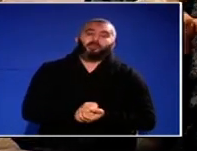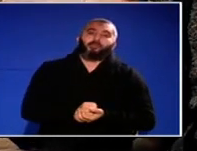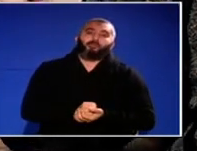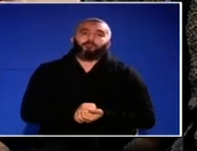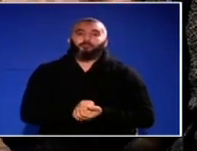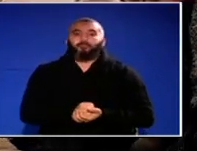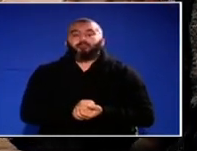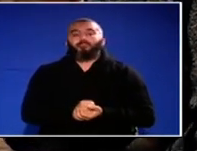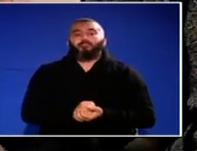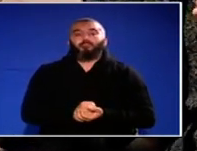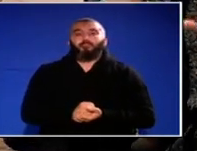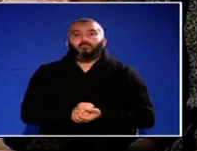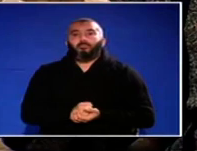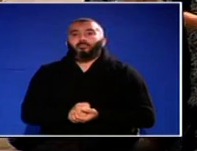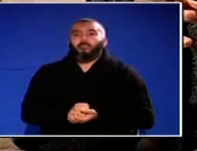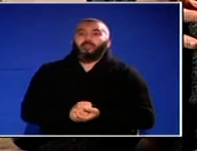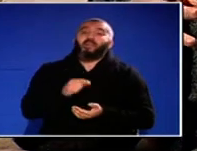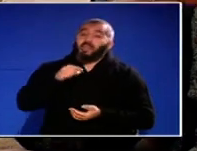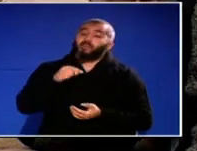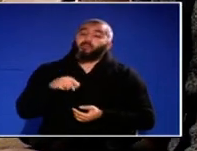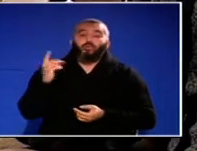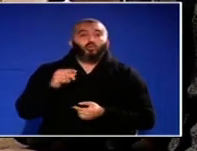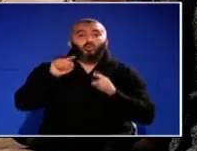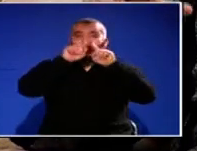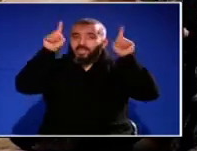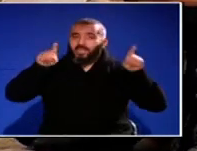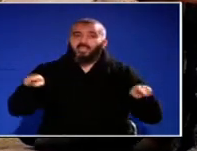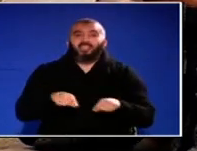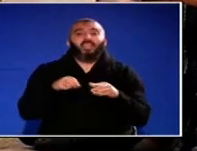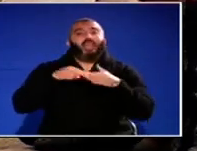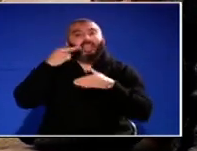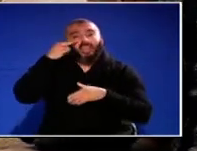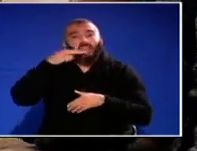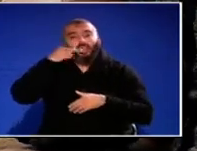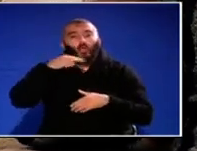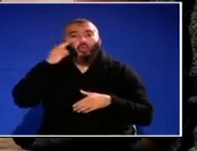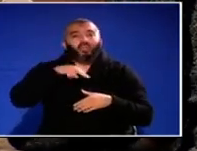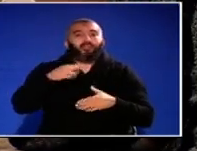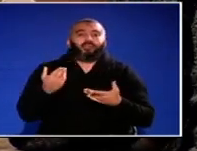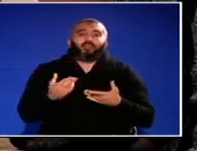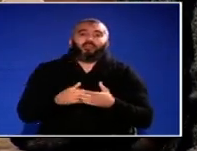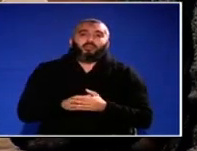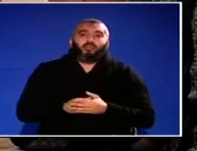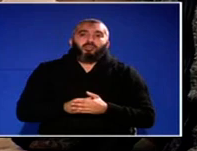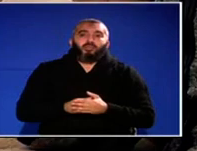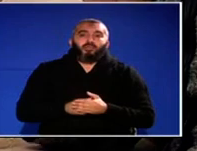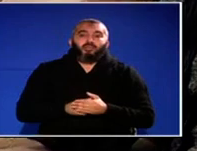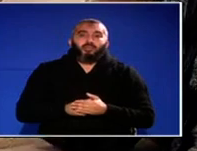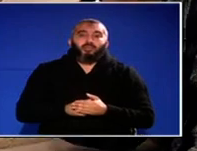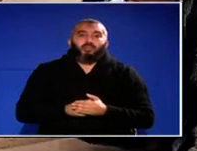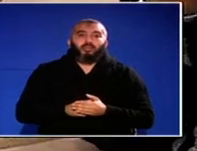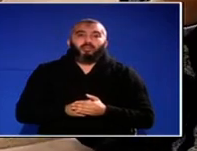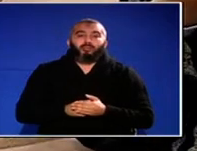يخص يخرجوا كامل الشهادات الميلاد وكذا الى اخره، ويروحوا يزنوا الارض والى اخره. فولكن حنا نقولوا له في